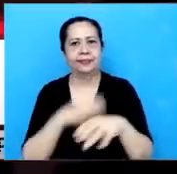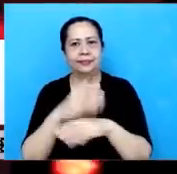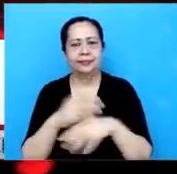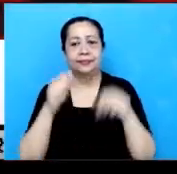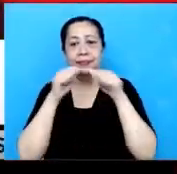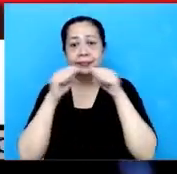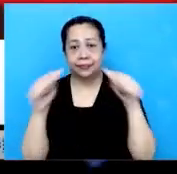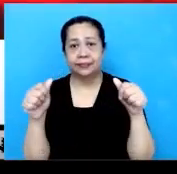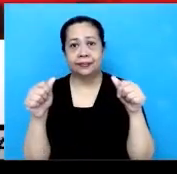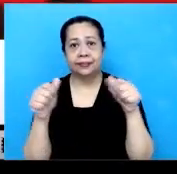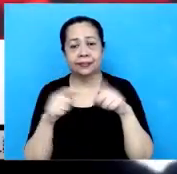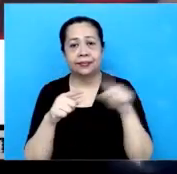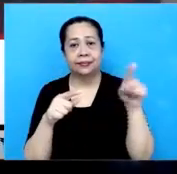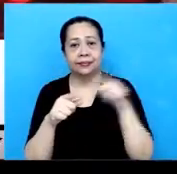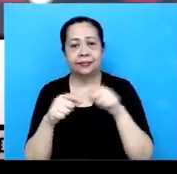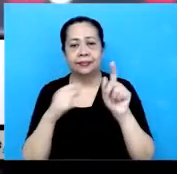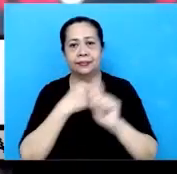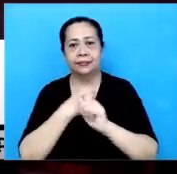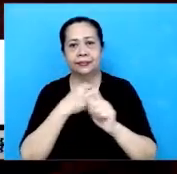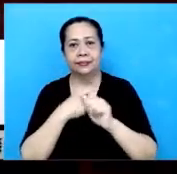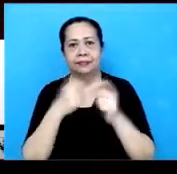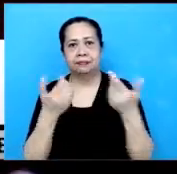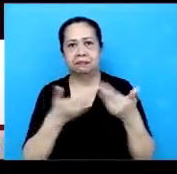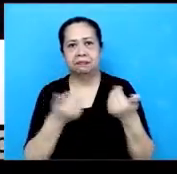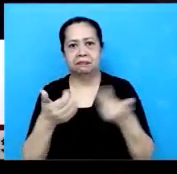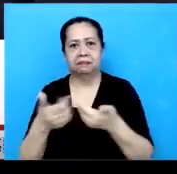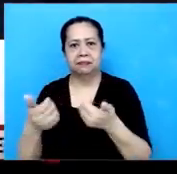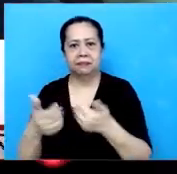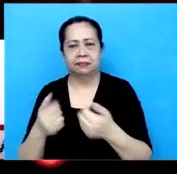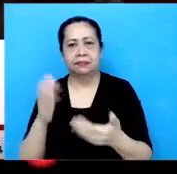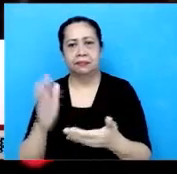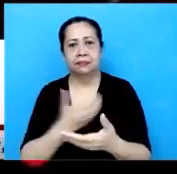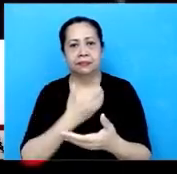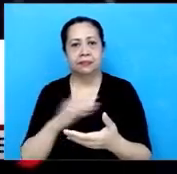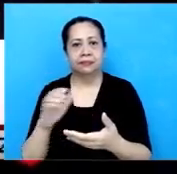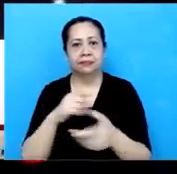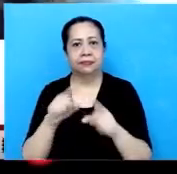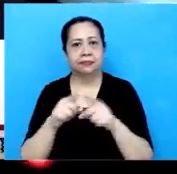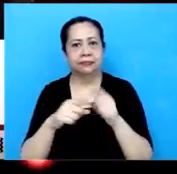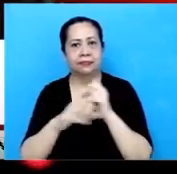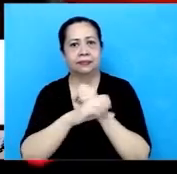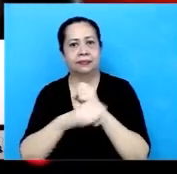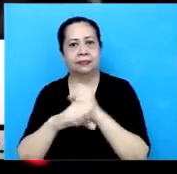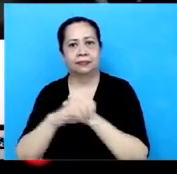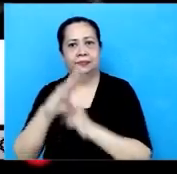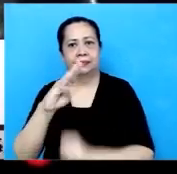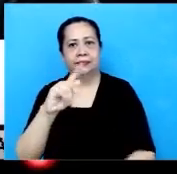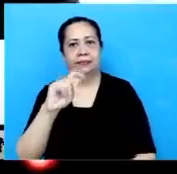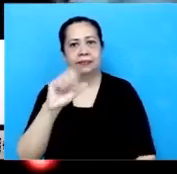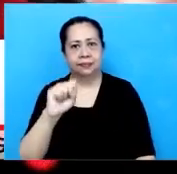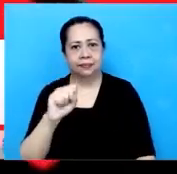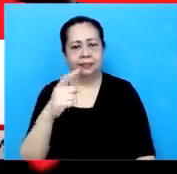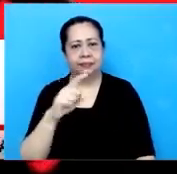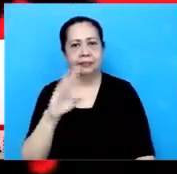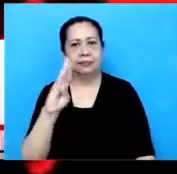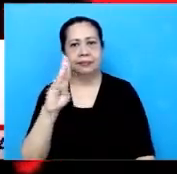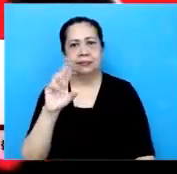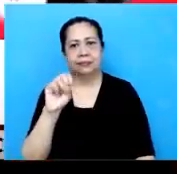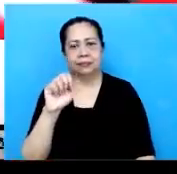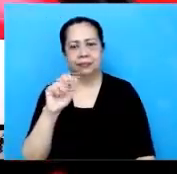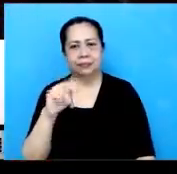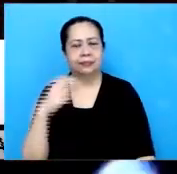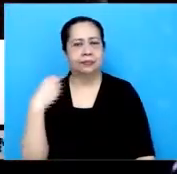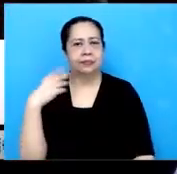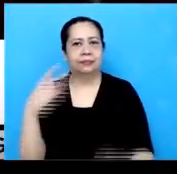i-anunsyo ang kanilang temporary break. Sa concert din na ito, pinromote ng BTS na ang Busan ang mapipiling official